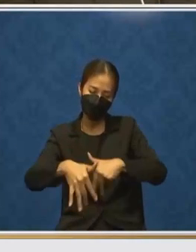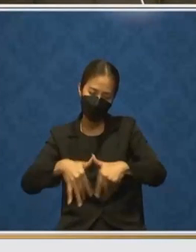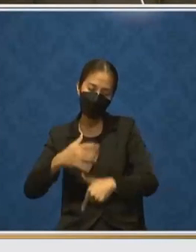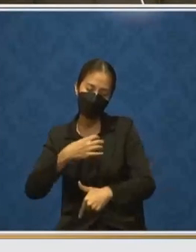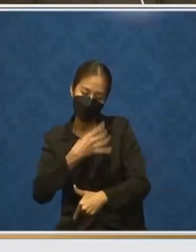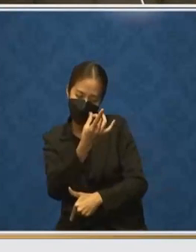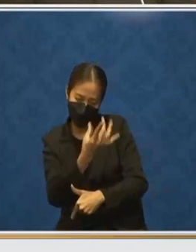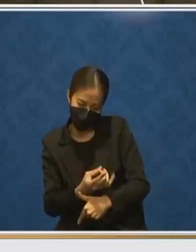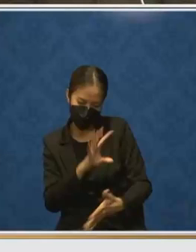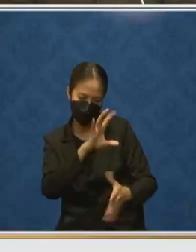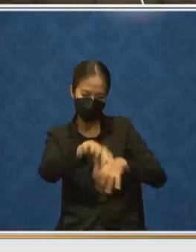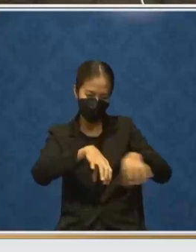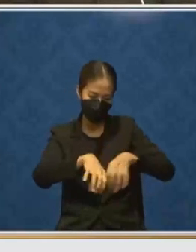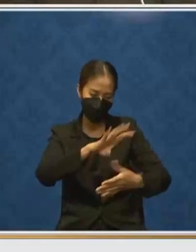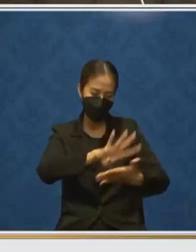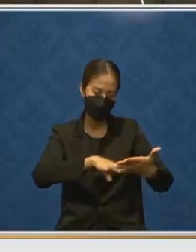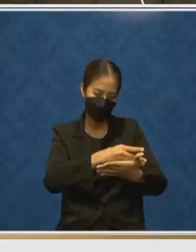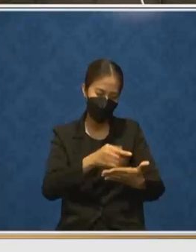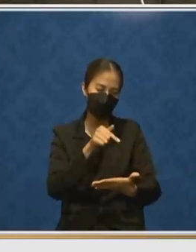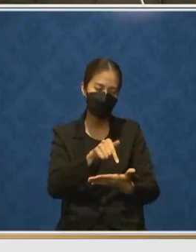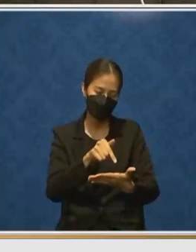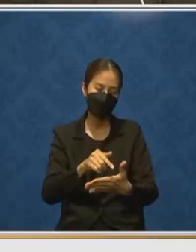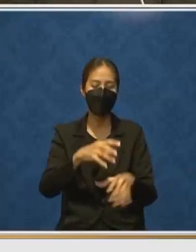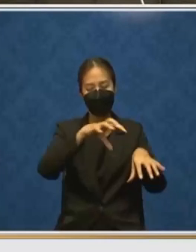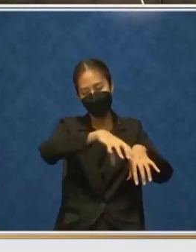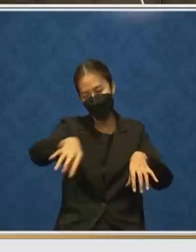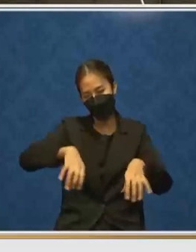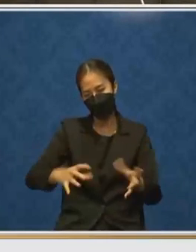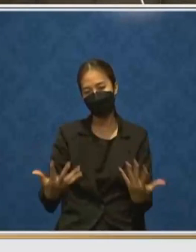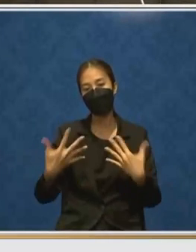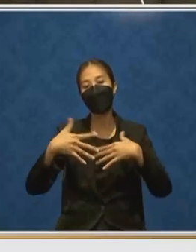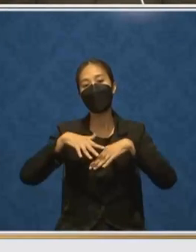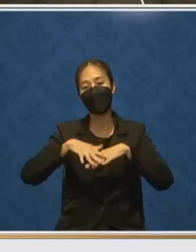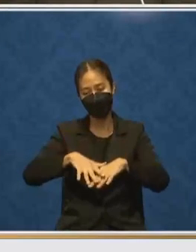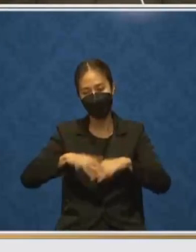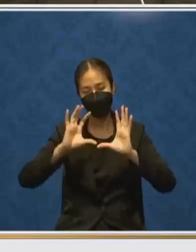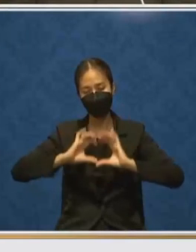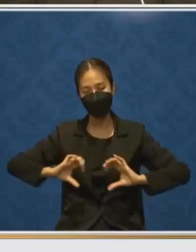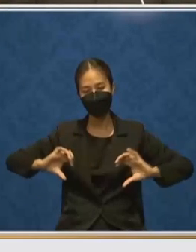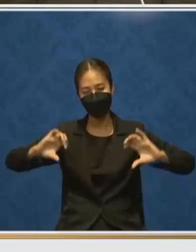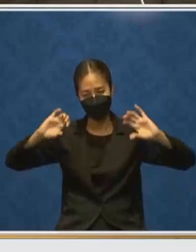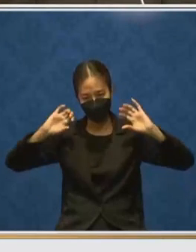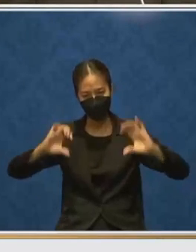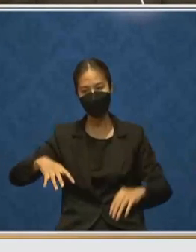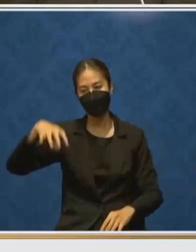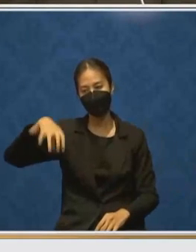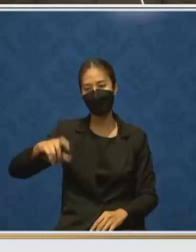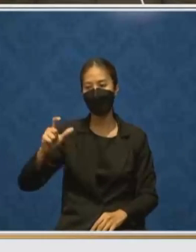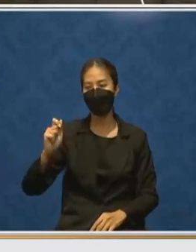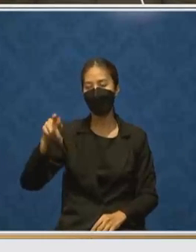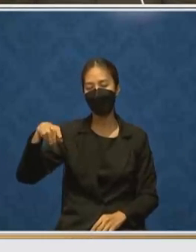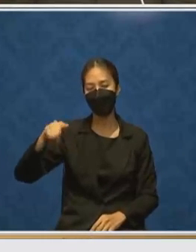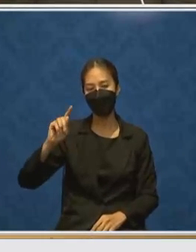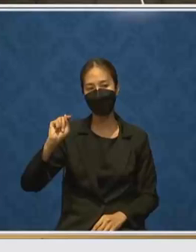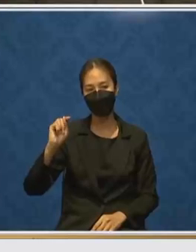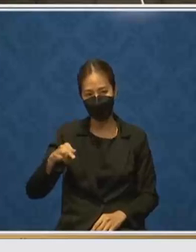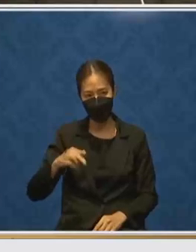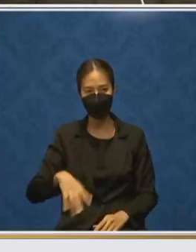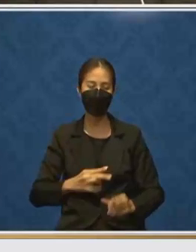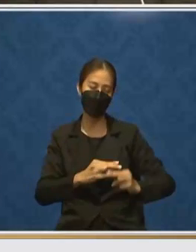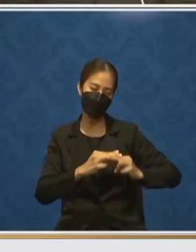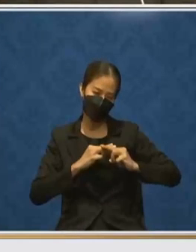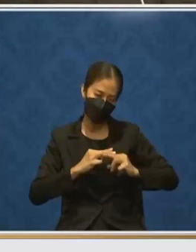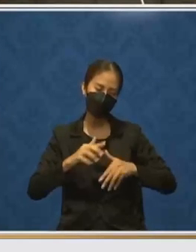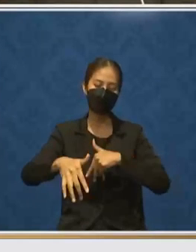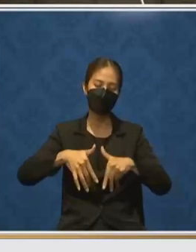ที่โดยบูรณาการร่วมกันทุกภาคส่วนได้แก่ส่วนราชการรัฐวิสาหกิจองค์กรปกครองส่วนท้องถิ่นหน่วยงานของรัฐภาคเอกชนและ